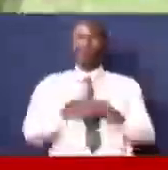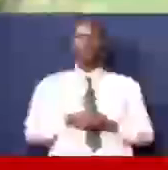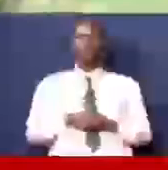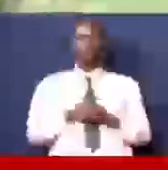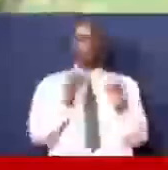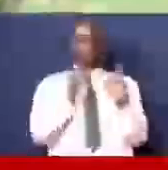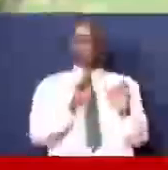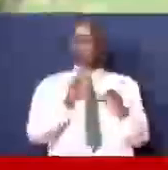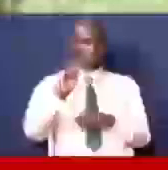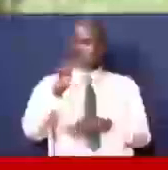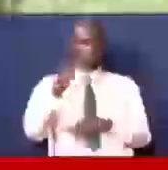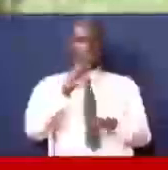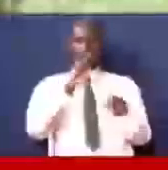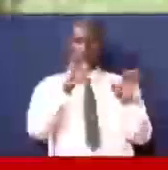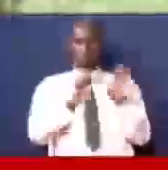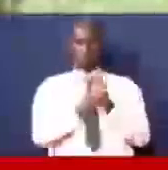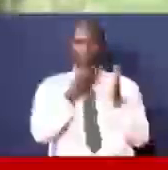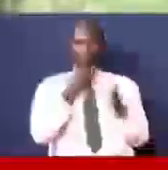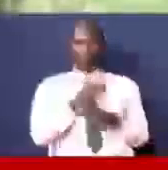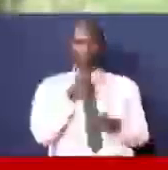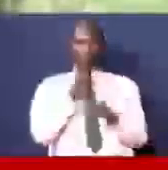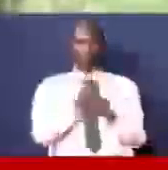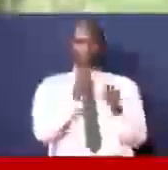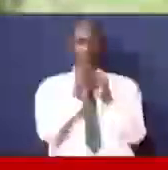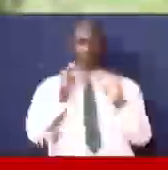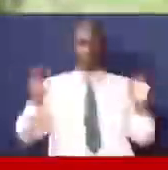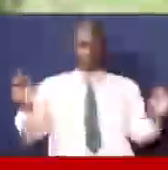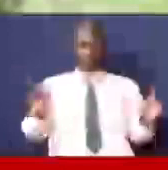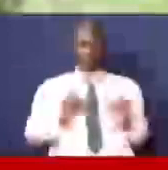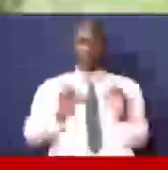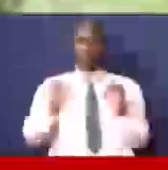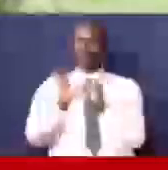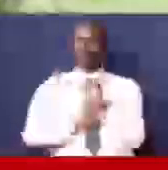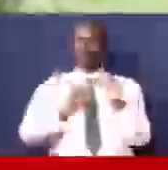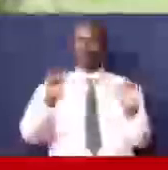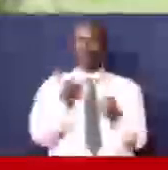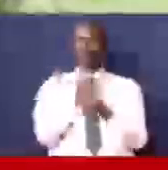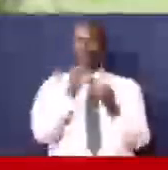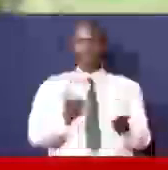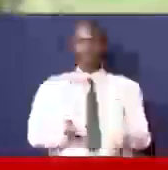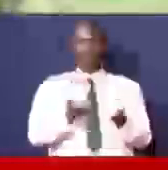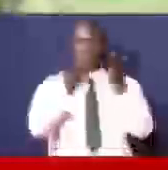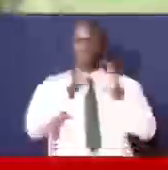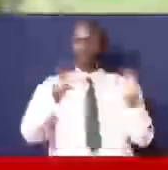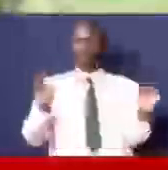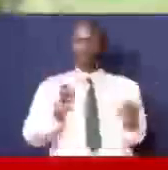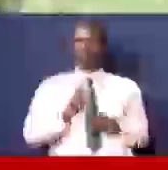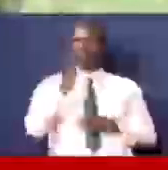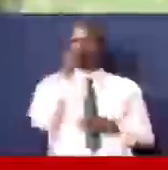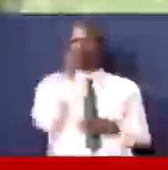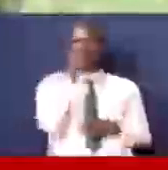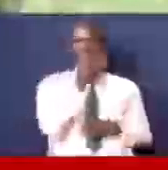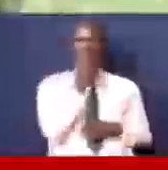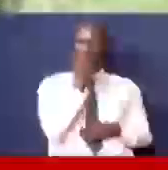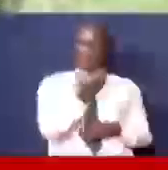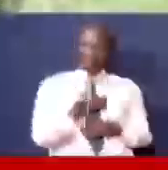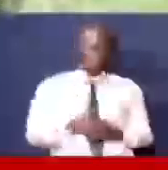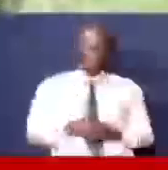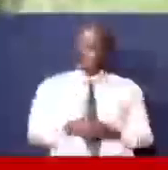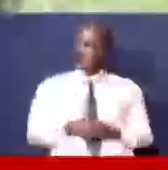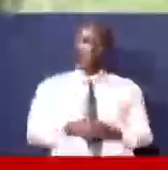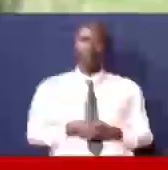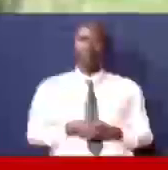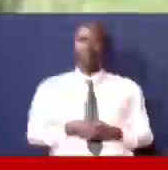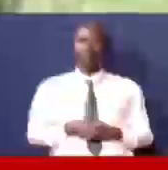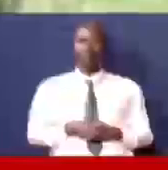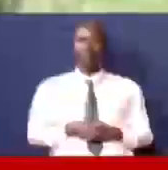edhe wa president na munene wa maiku vukoma ndinde ambako yemo kuki kwetwa uru ruto kiyipo be